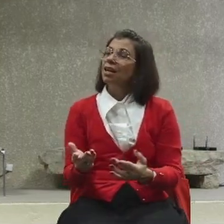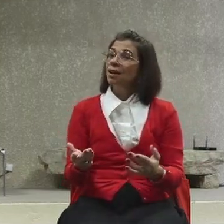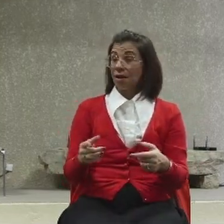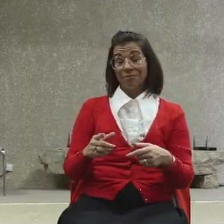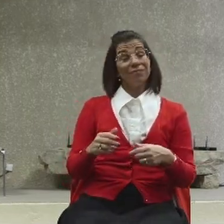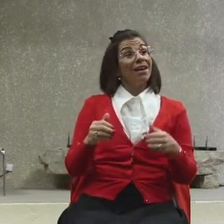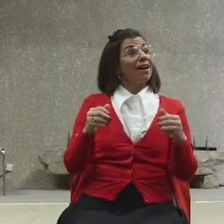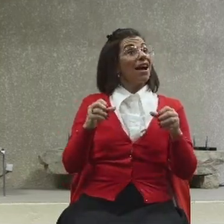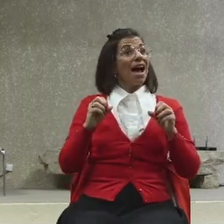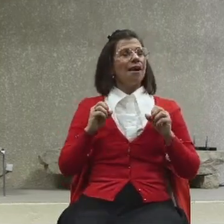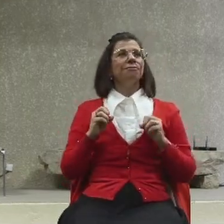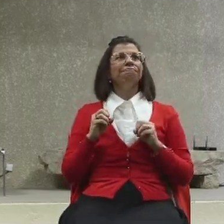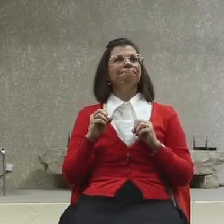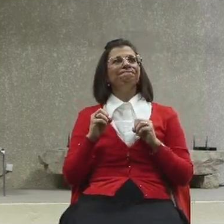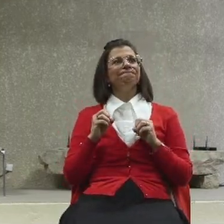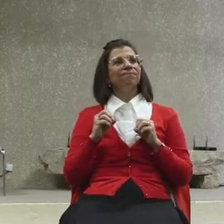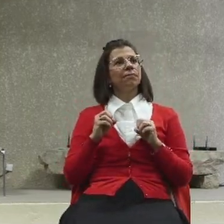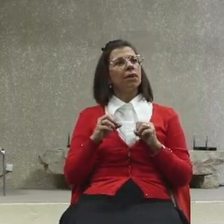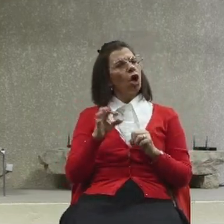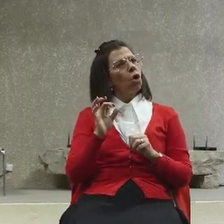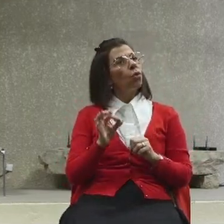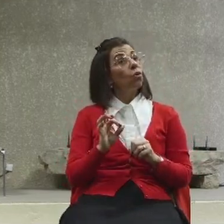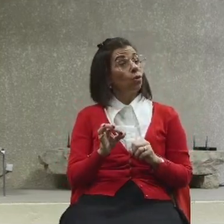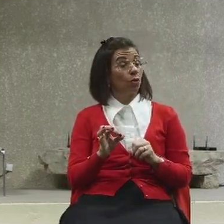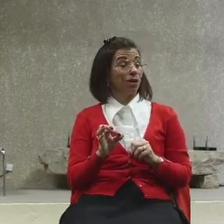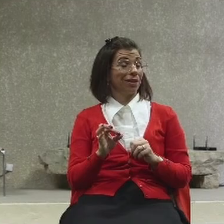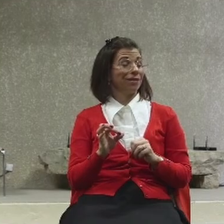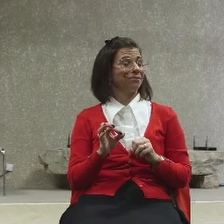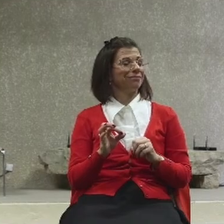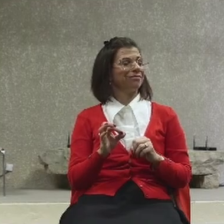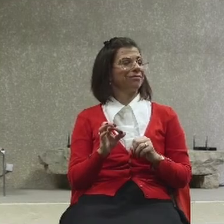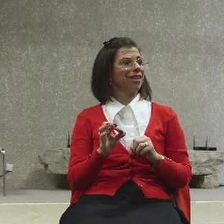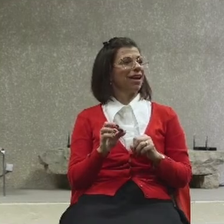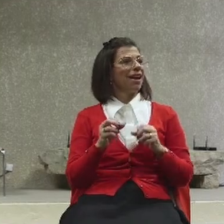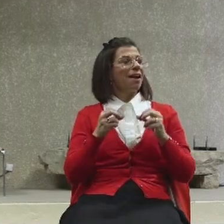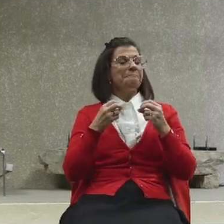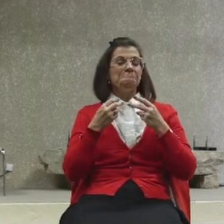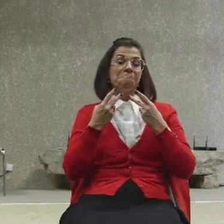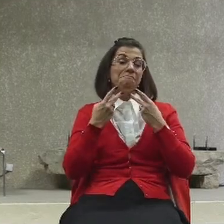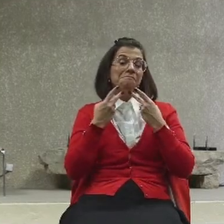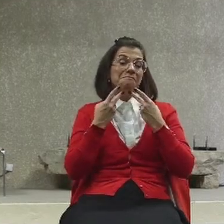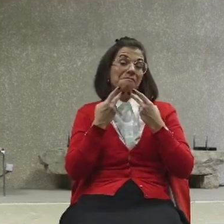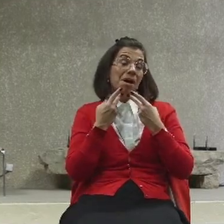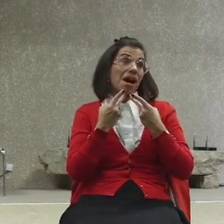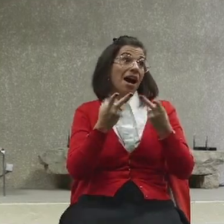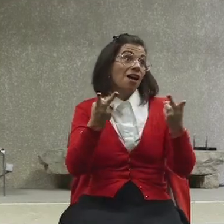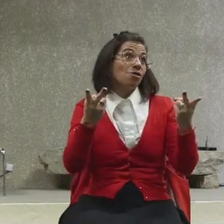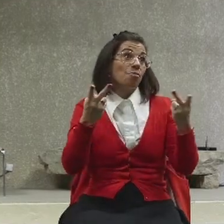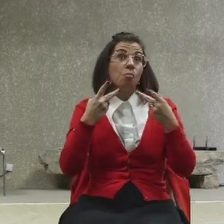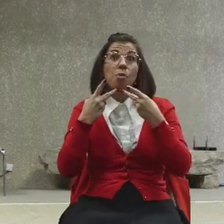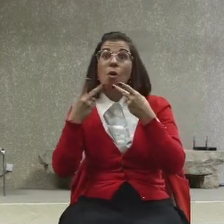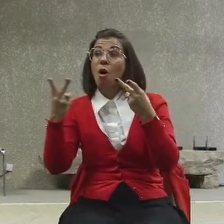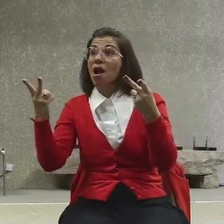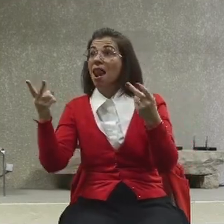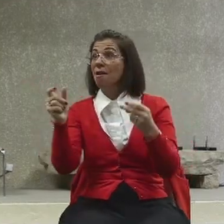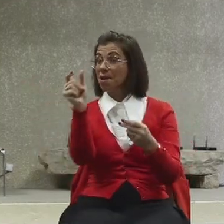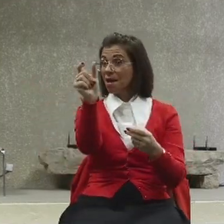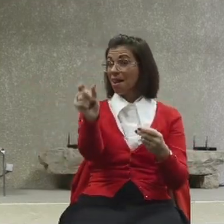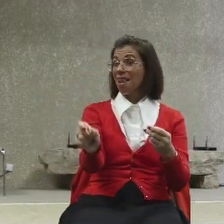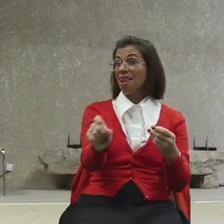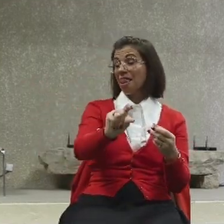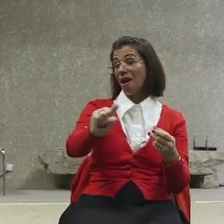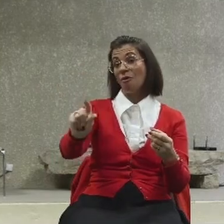vivre. Mais si tu réalises ce qui a été accompli à la croix du calvaire et que tu l'acceptes dans ton